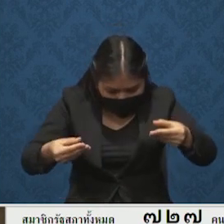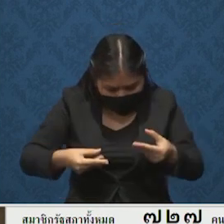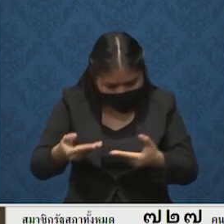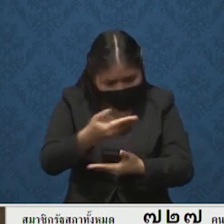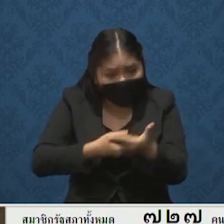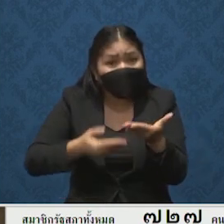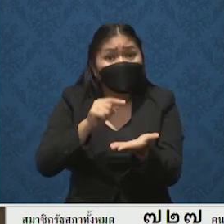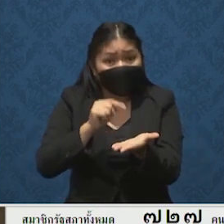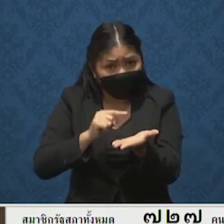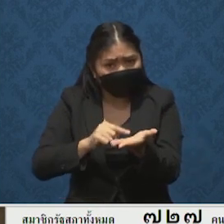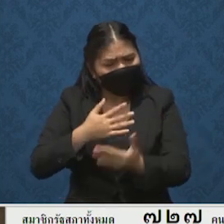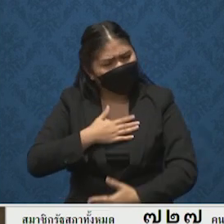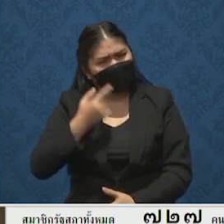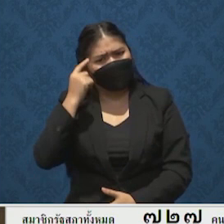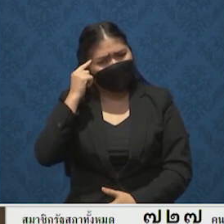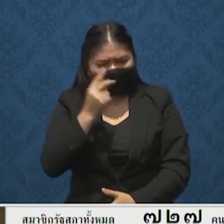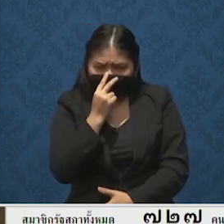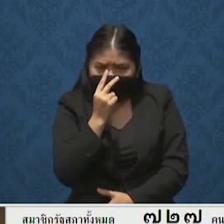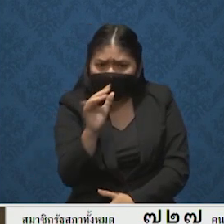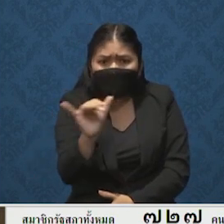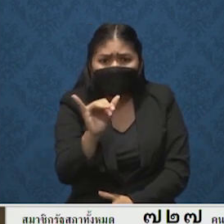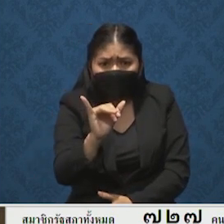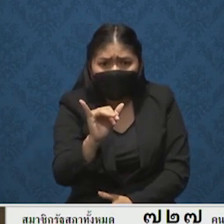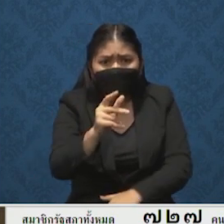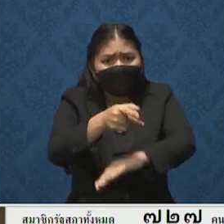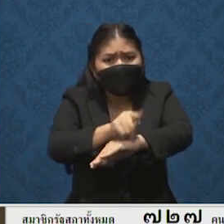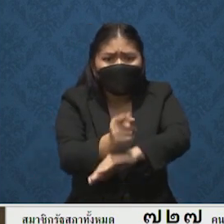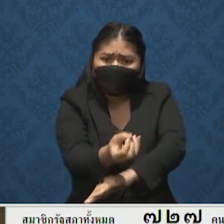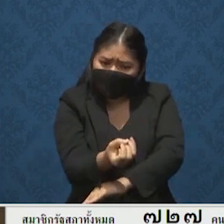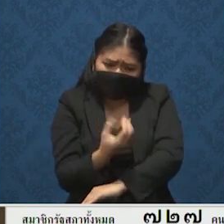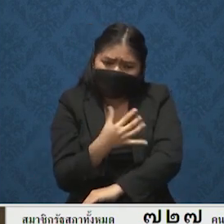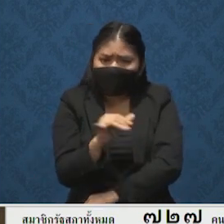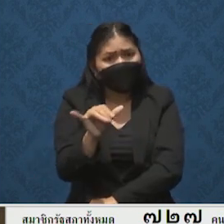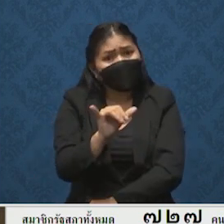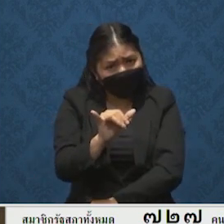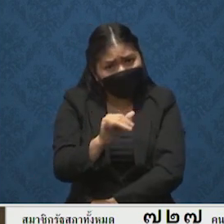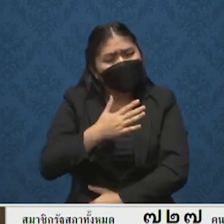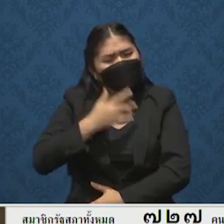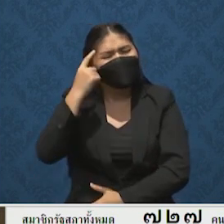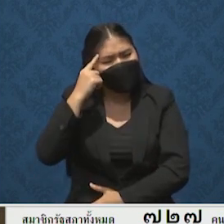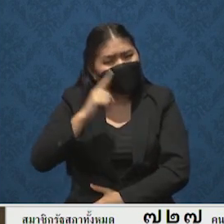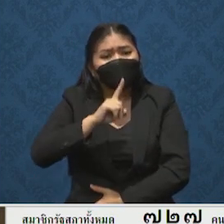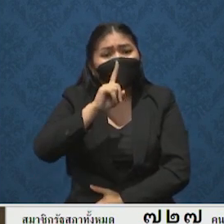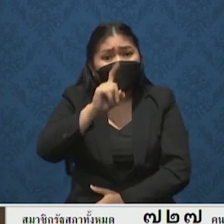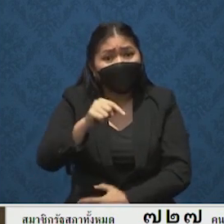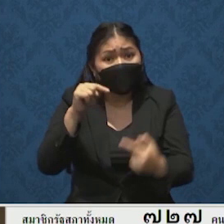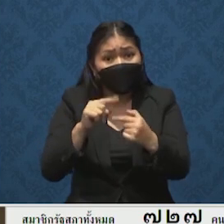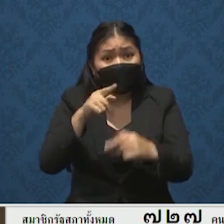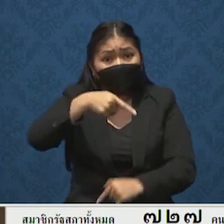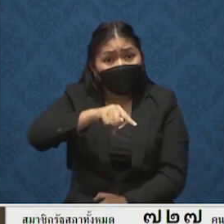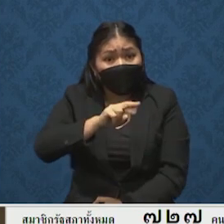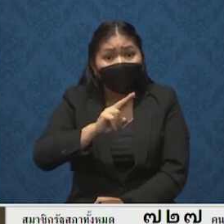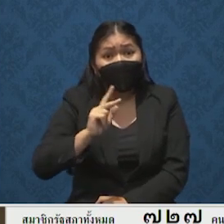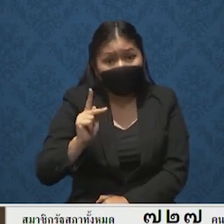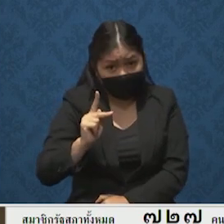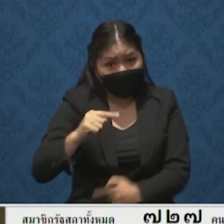ผมก็เองยังไม่เห็นว่าท่านประธานได้กรุณาแจ้งมาก็อยากจะสอบถามท่านประธานครับว่าปัจจุบันร่างพ.ร.ป.พรรคการเมืองที่ผ่านความเห็นช